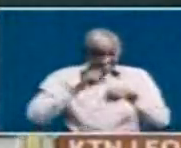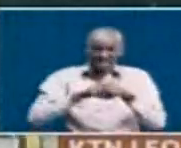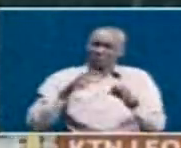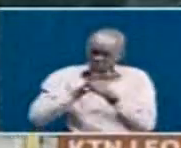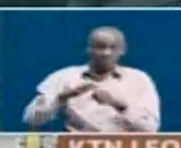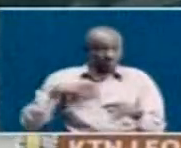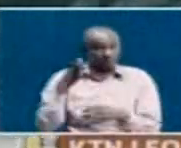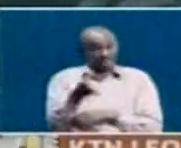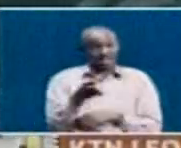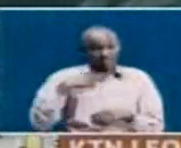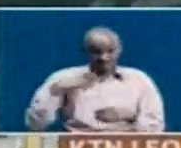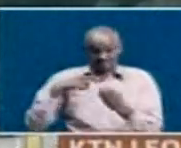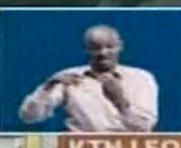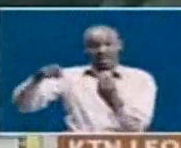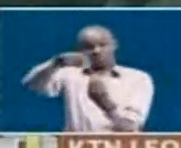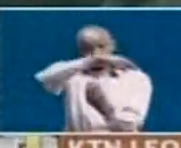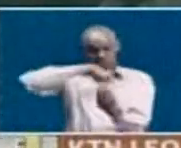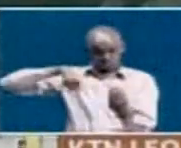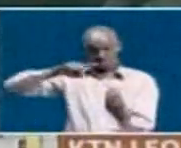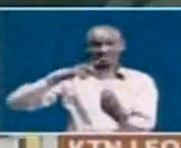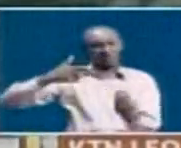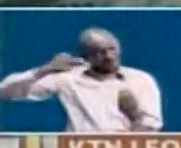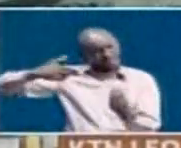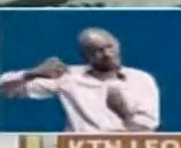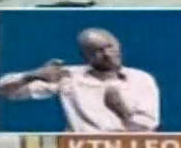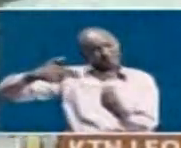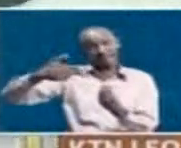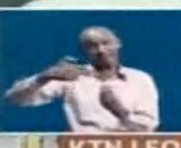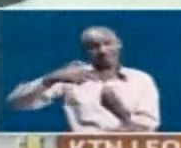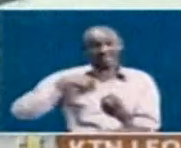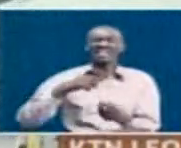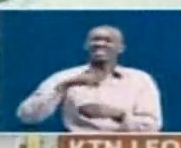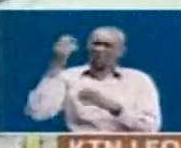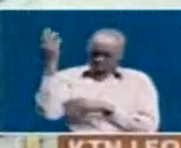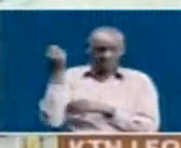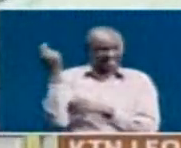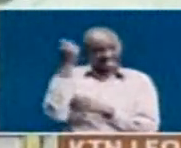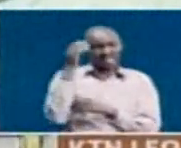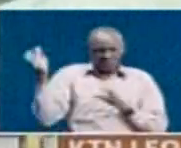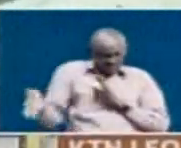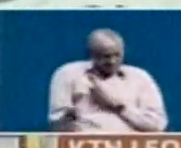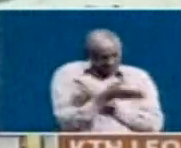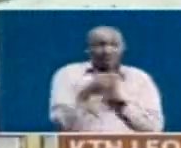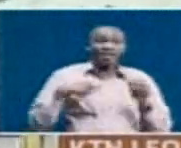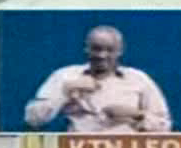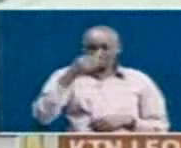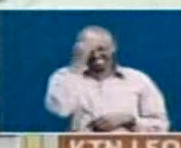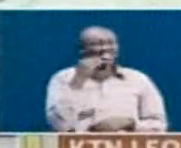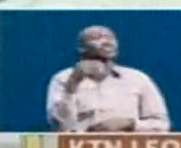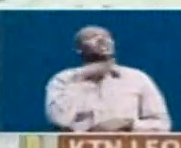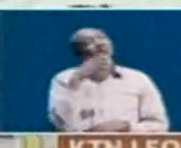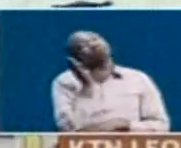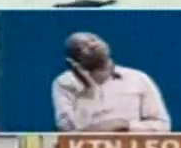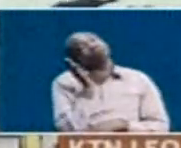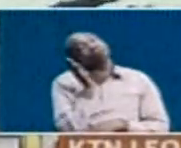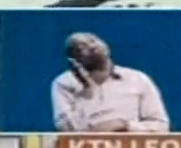wengi, wakatusurround, wakaanza kutupiga, wakaua watu wote. Usiku mzima ilikuwa tu ni kujifanya tu umekufa, kwa sababu walikuwa wanakaa